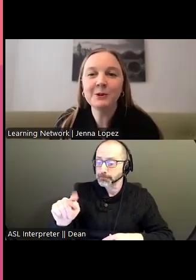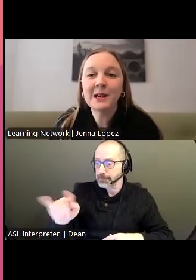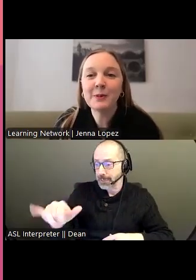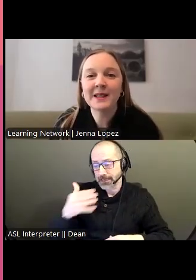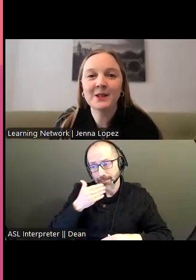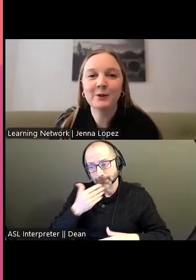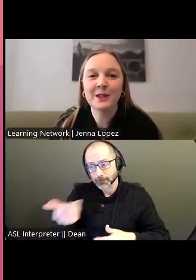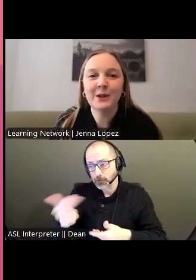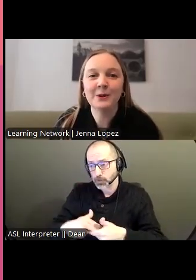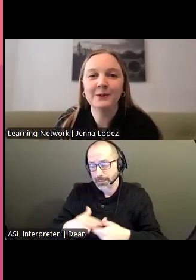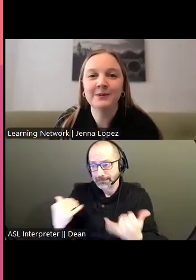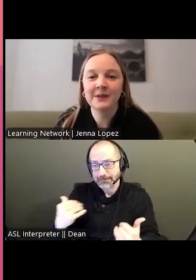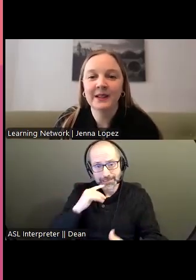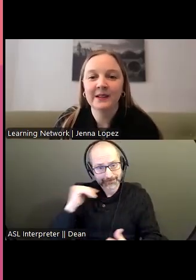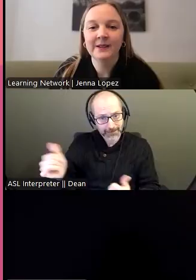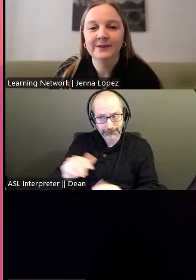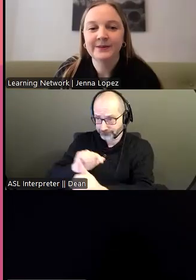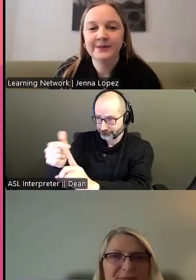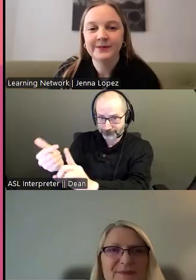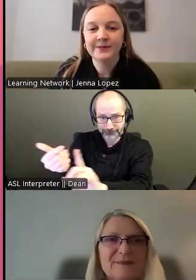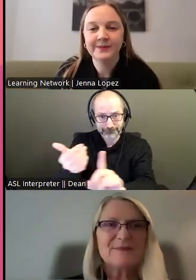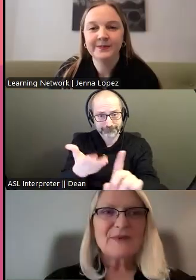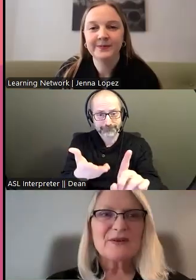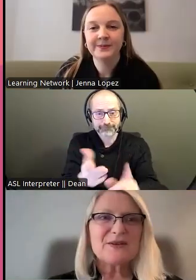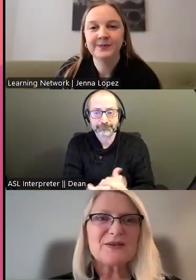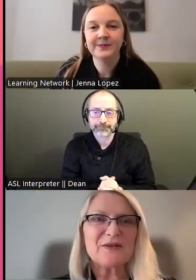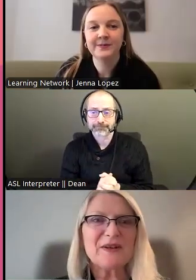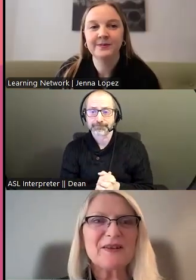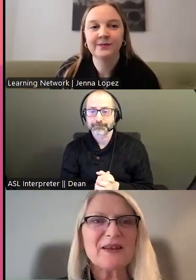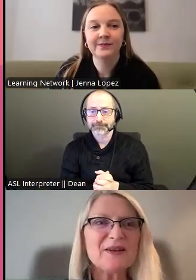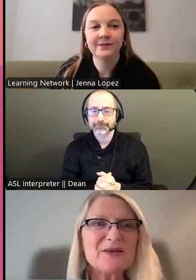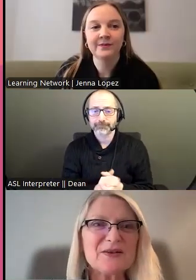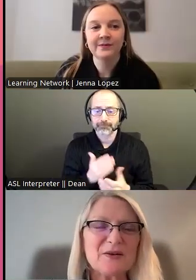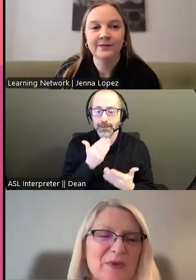nous sommes ravis de vous accueillir parmi nous aujourd'hui et je vous cède maintenant la parole.